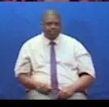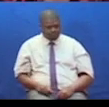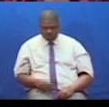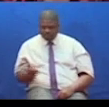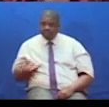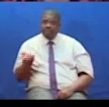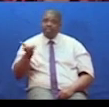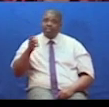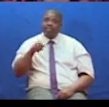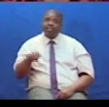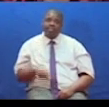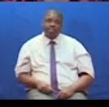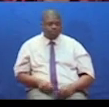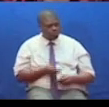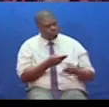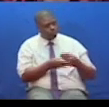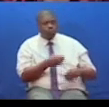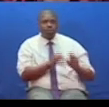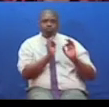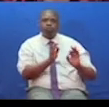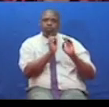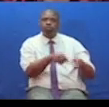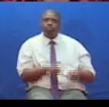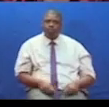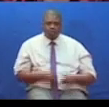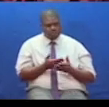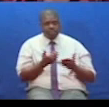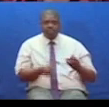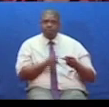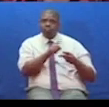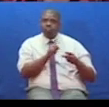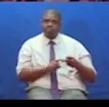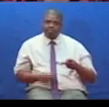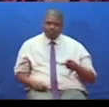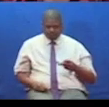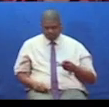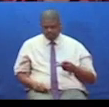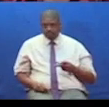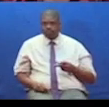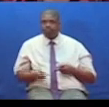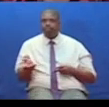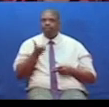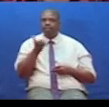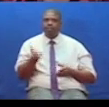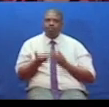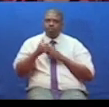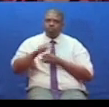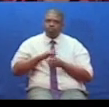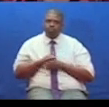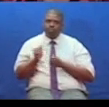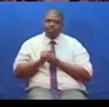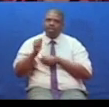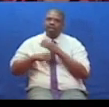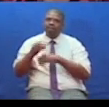ina uchumi mzuri kwa sababu 2. Kwa sababu gesi unaweza kuitumia kama